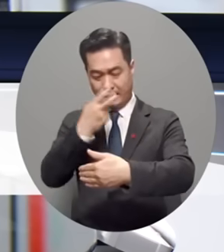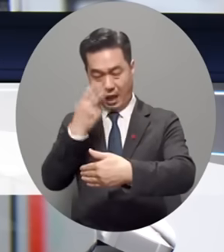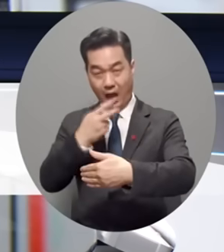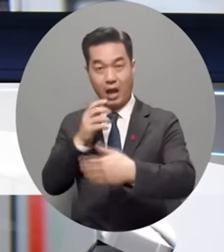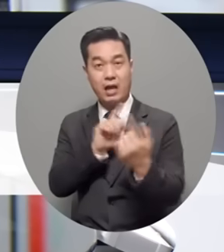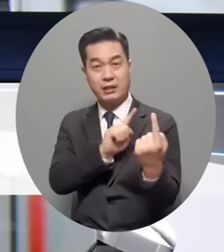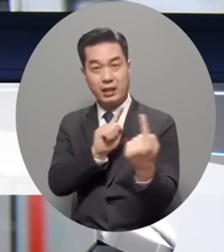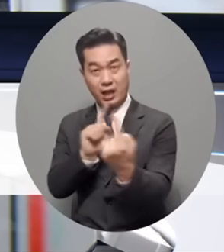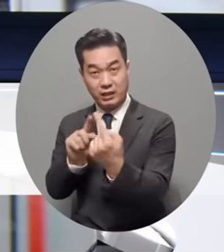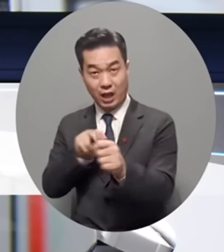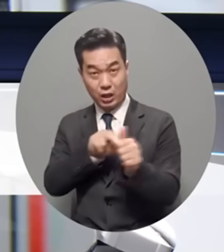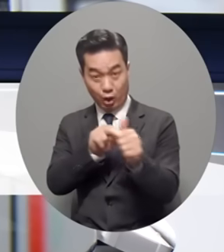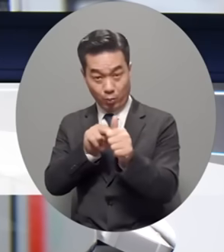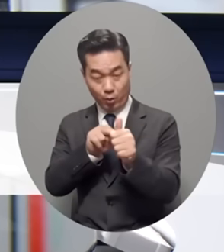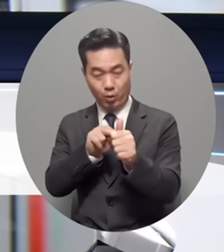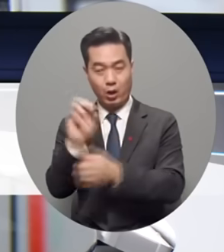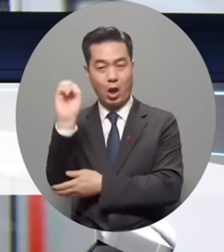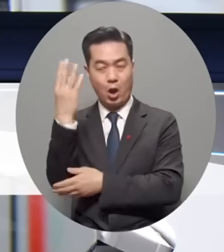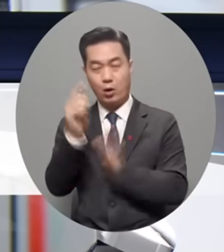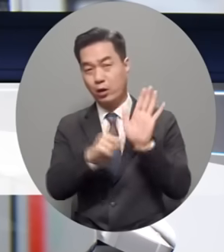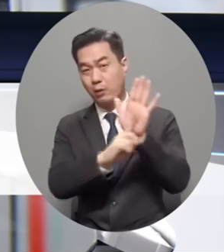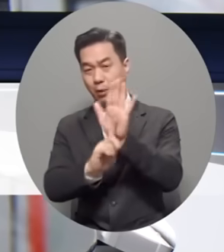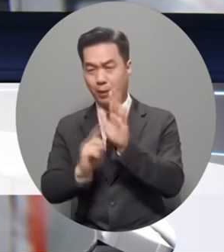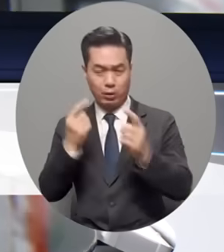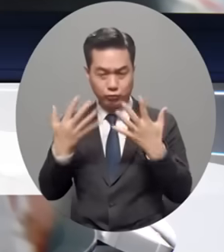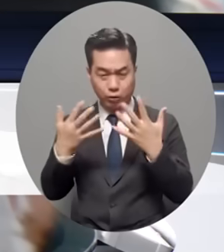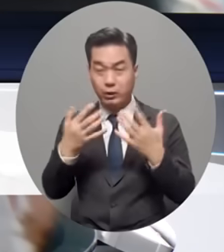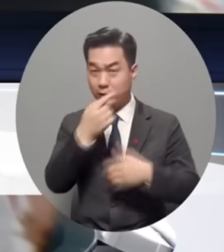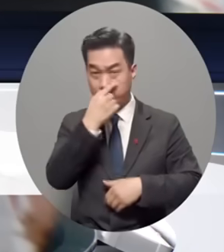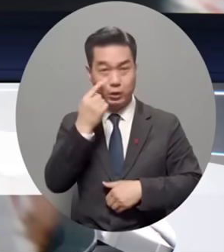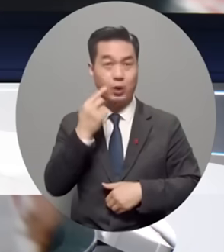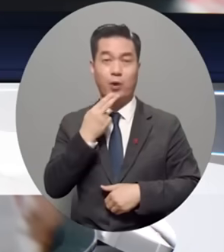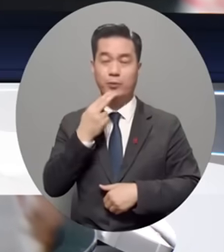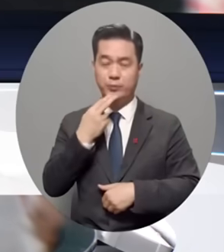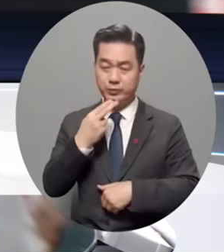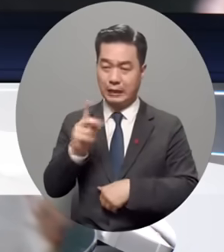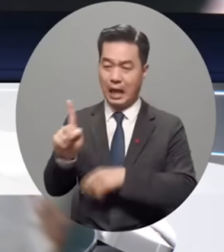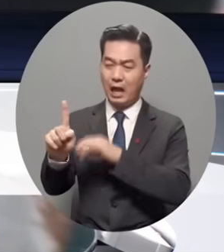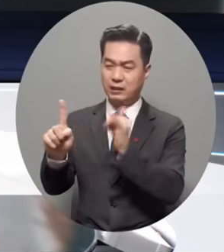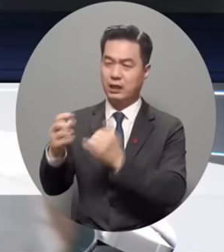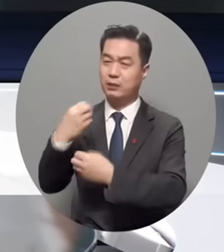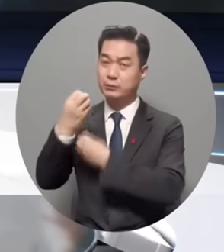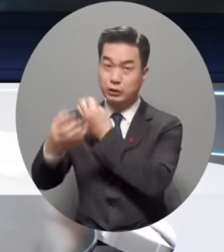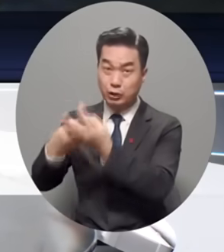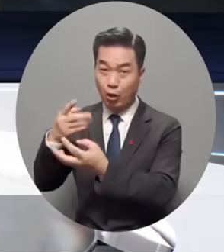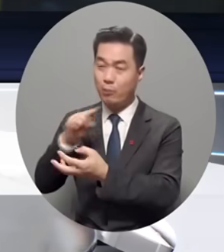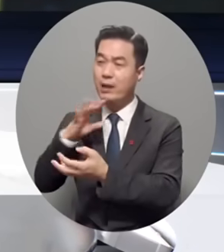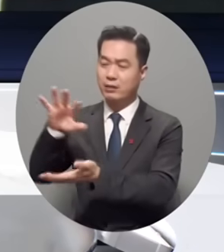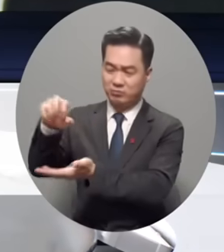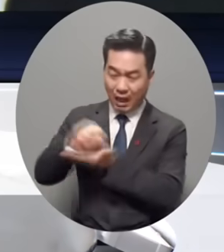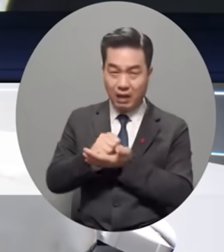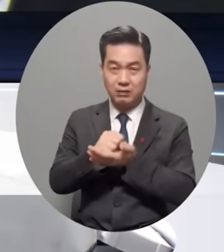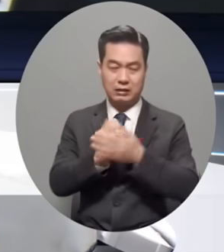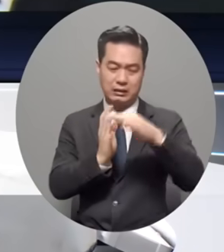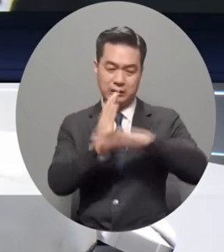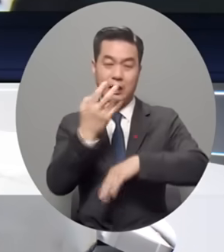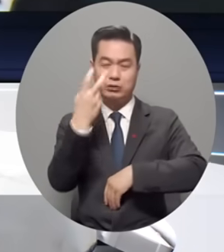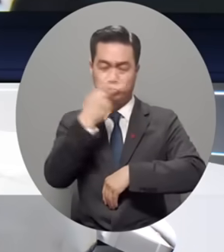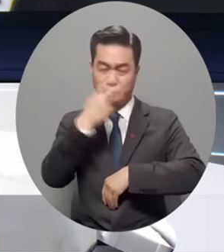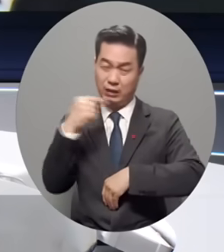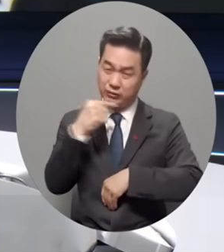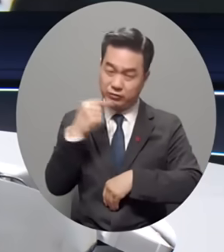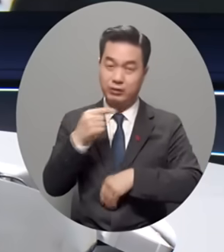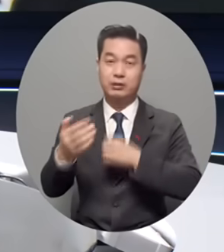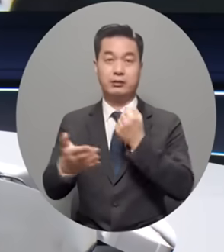정보가 언론에 노출됐고 뚜렷한 물증 없이 진술에만 의존하며 무리한 수사를 펼쳤다는 지적이 나오고 있습니다.